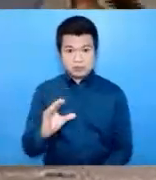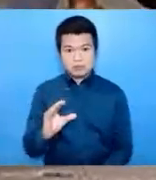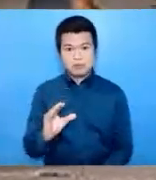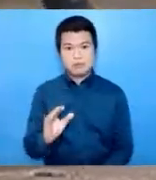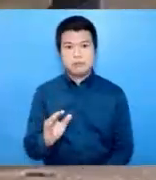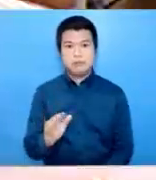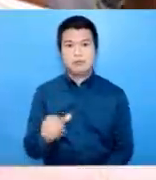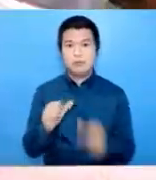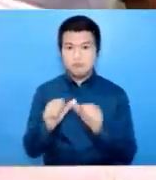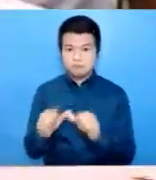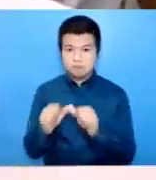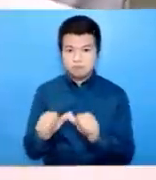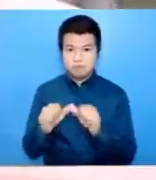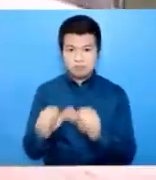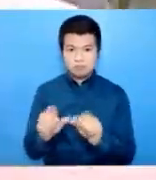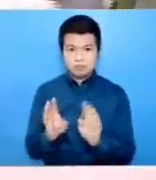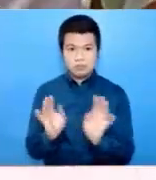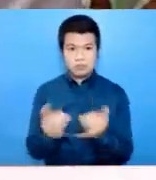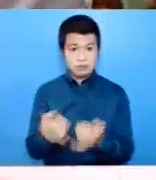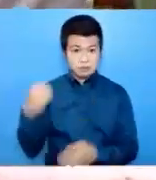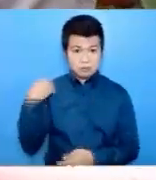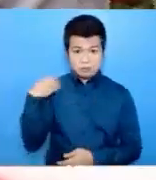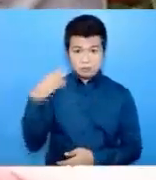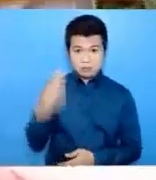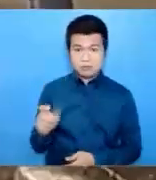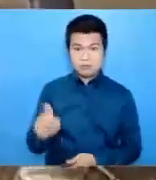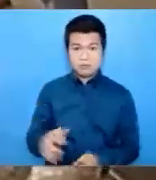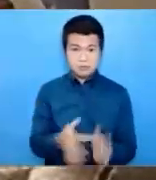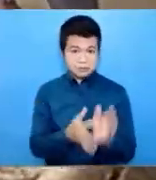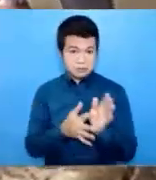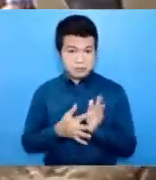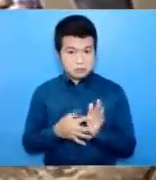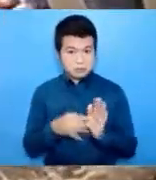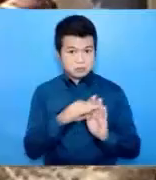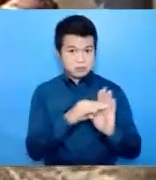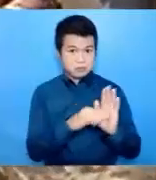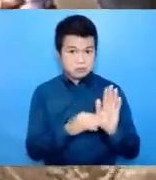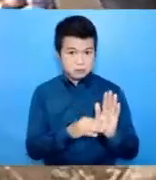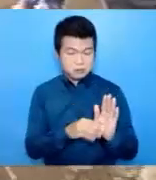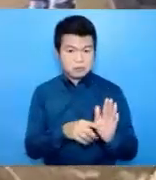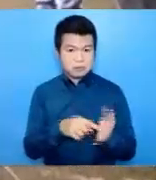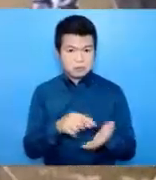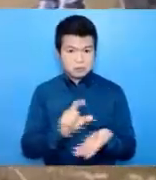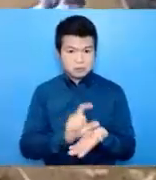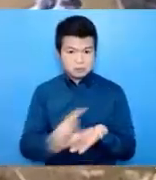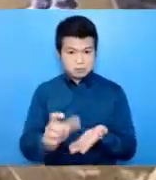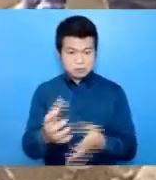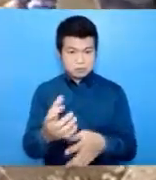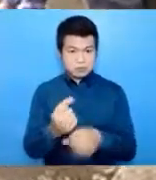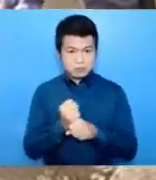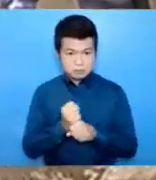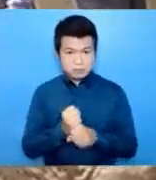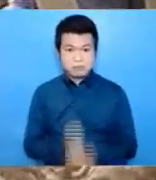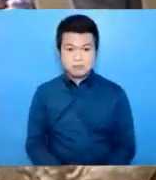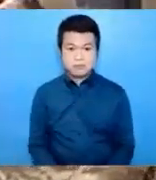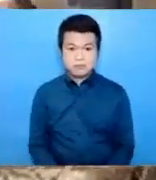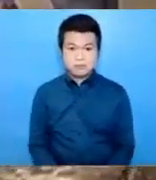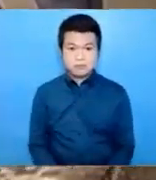barangay officials tungkol sa requirements ng payout. Pakiserox na po ng inyong